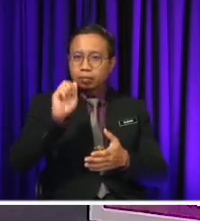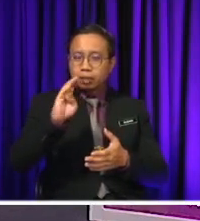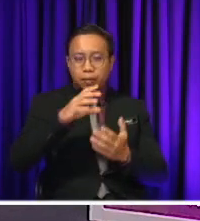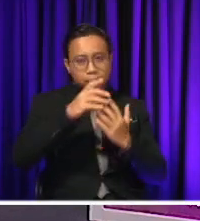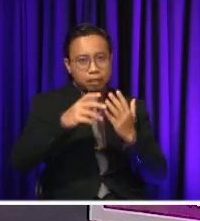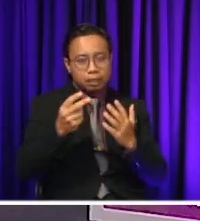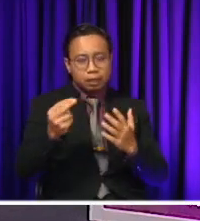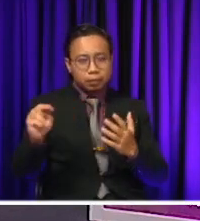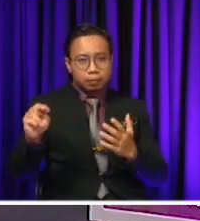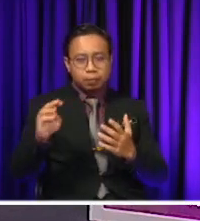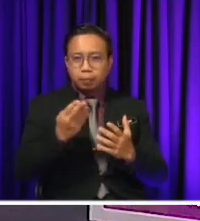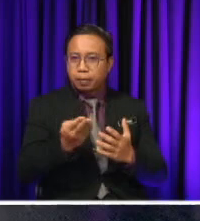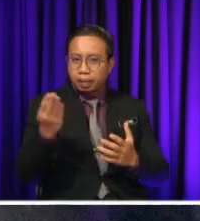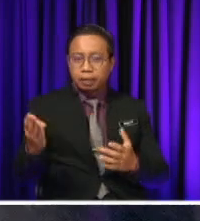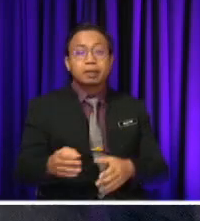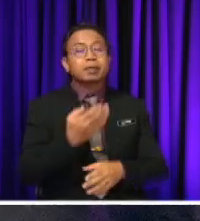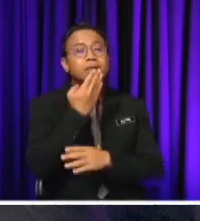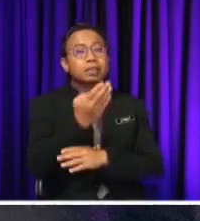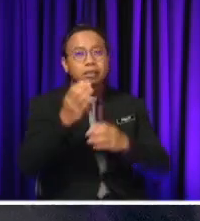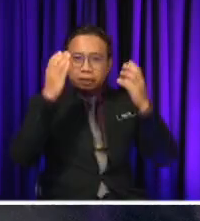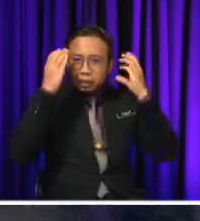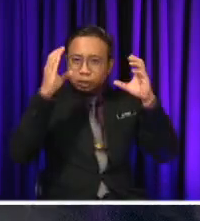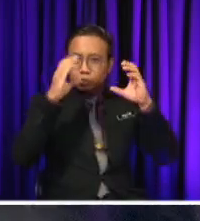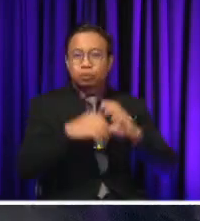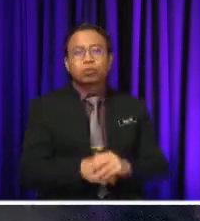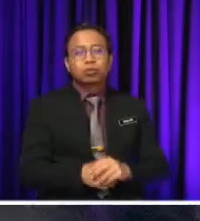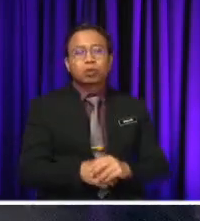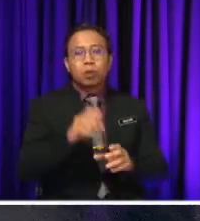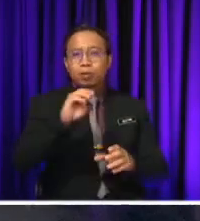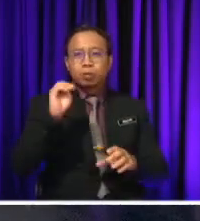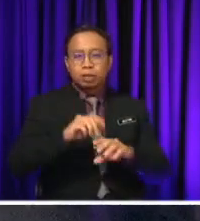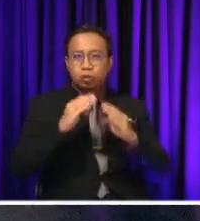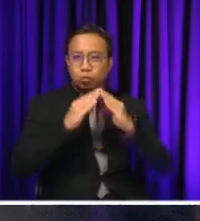cemerlanglah pada saya terima Alhamdulillah atas